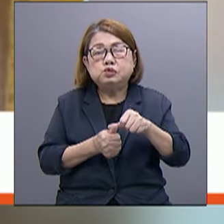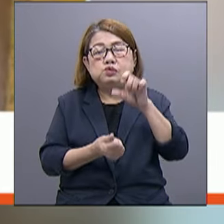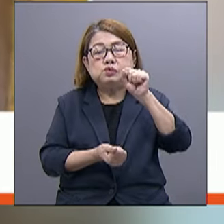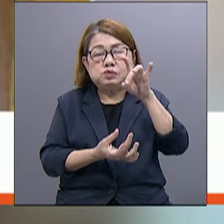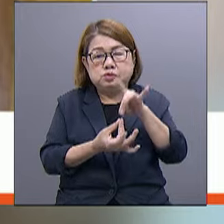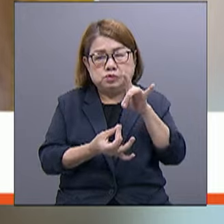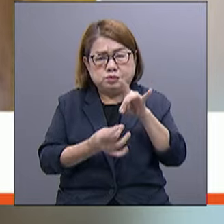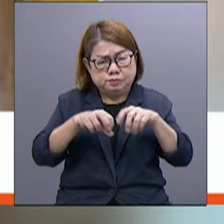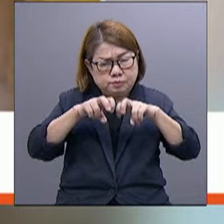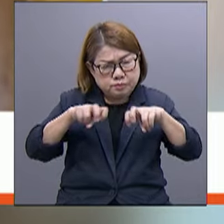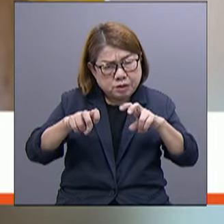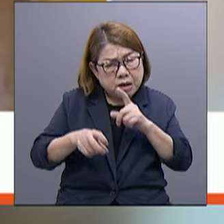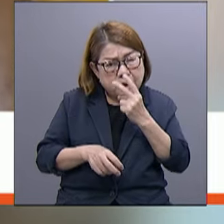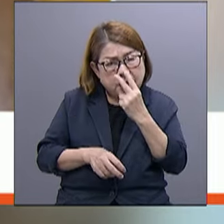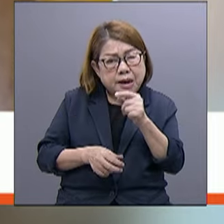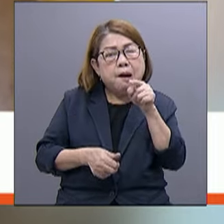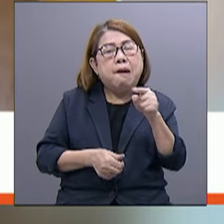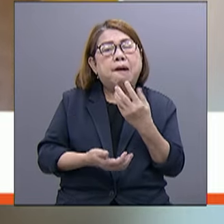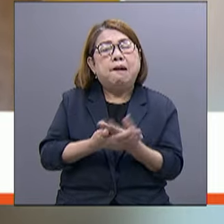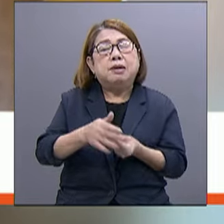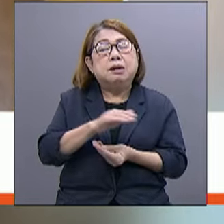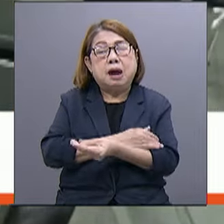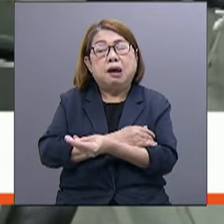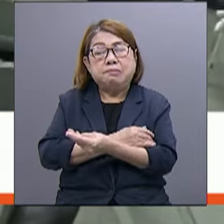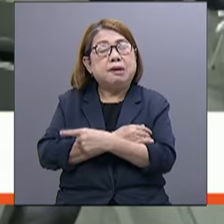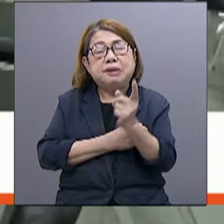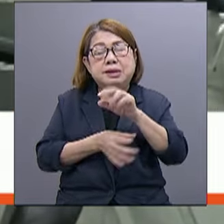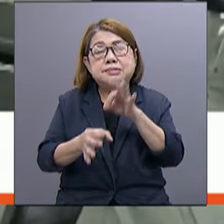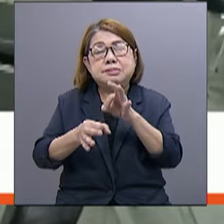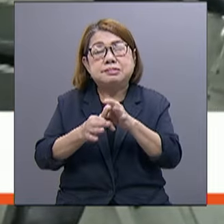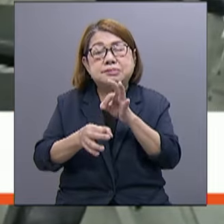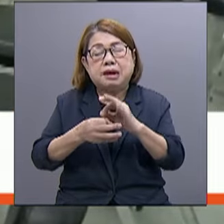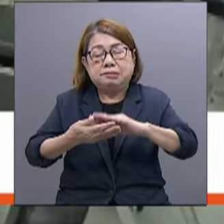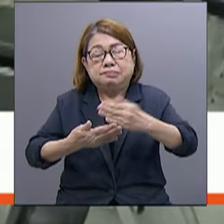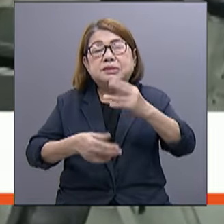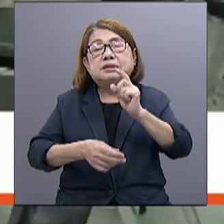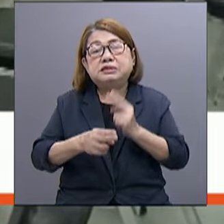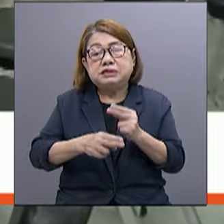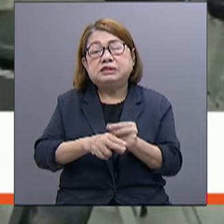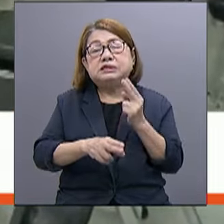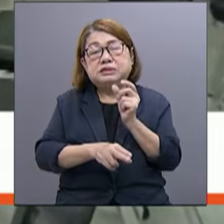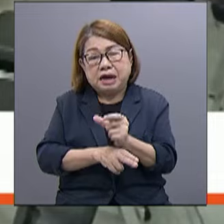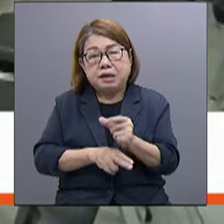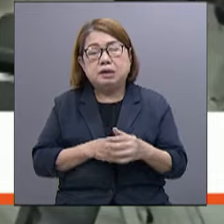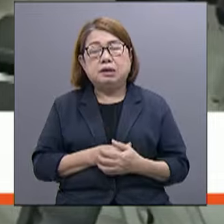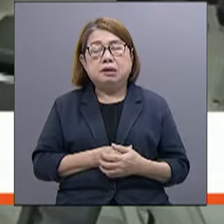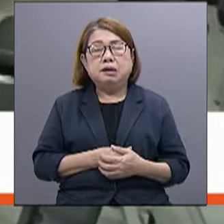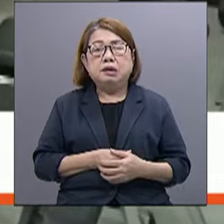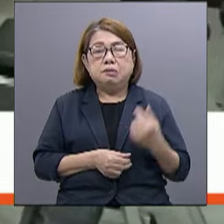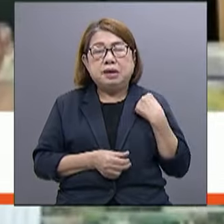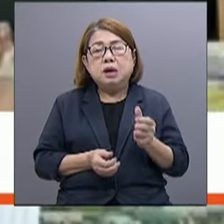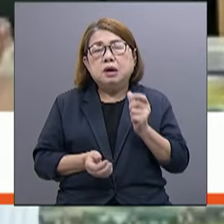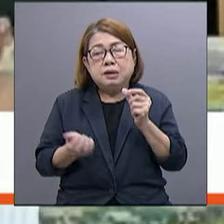เป็นผู้ว่าจ้างชาวบ้านเปิดบัญชีมะจากการตรวจค้นมีของกลางคือโทรศัพท์มือถือ6เครื่องซิมการ์ด